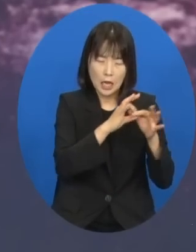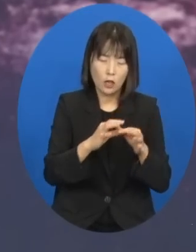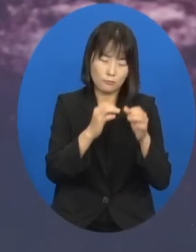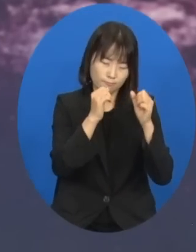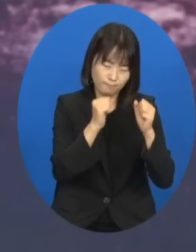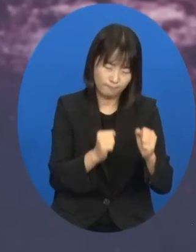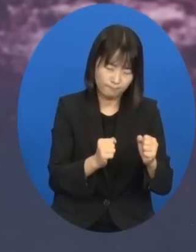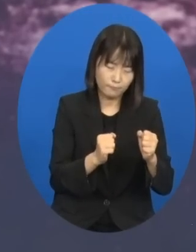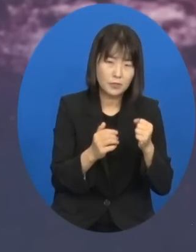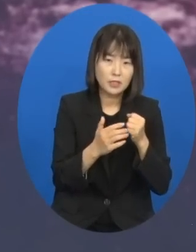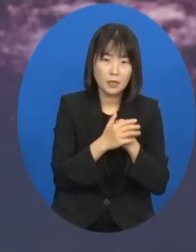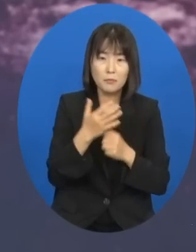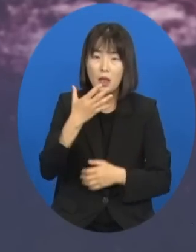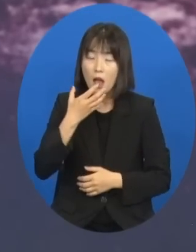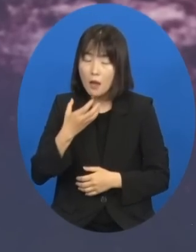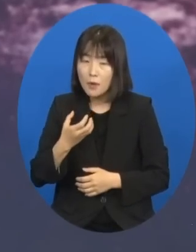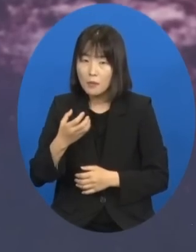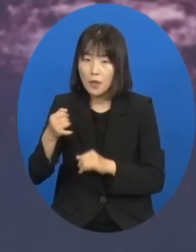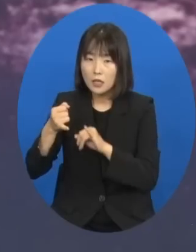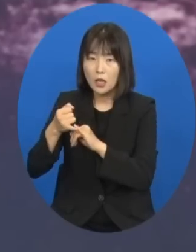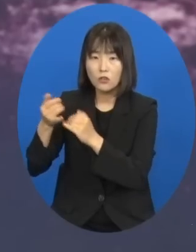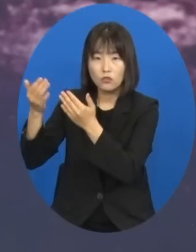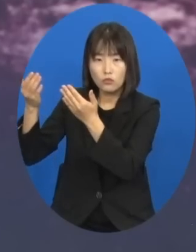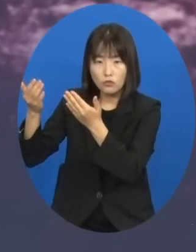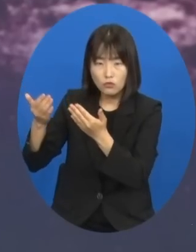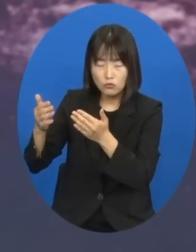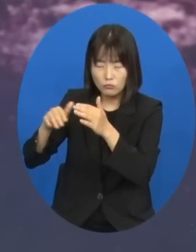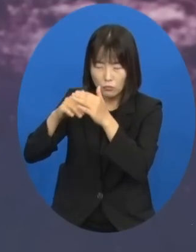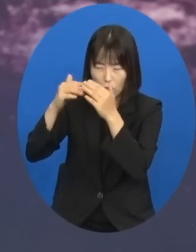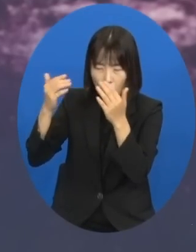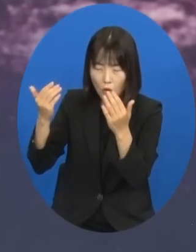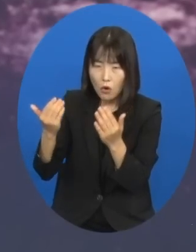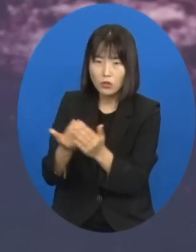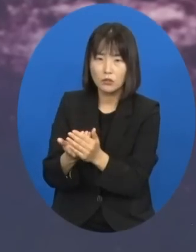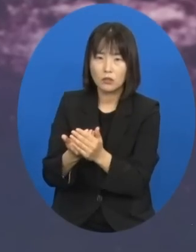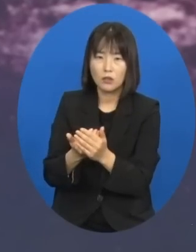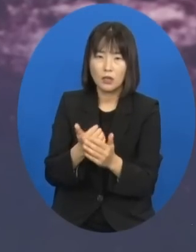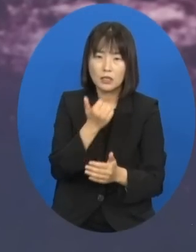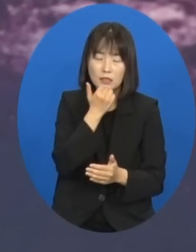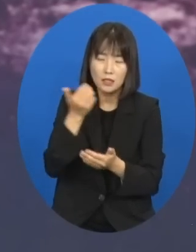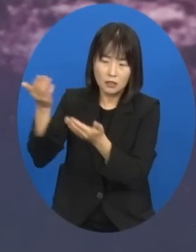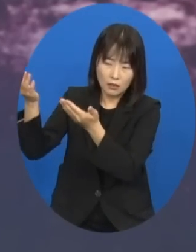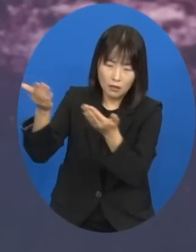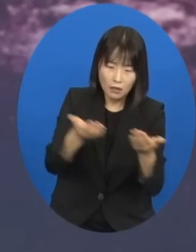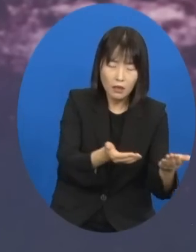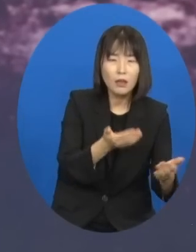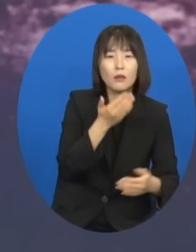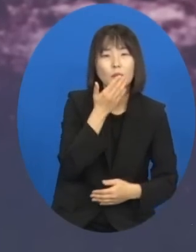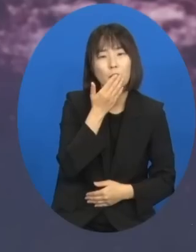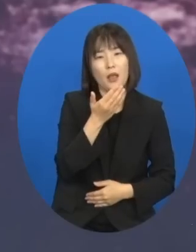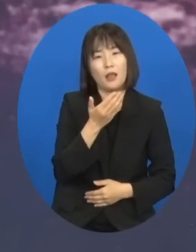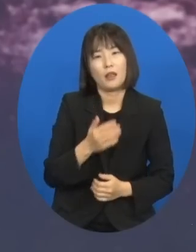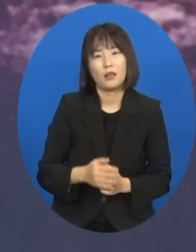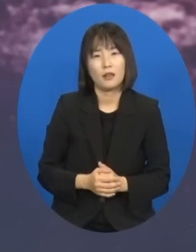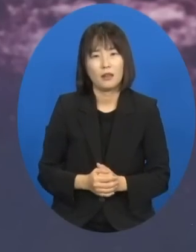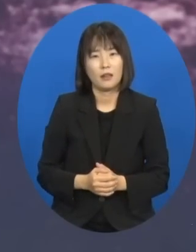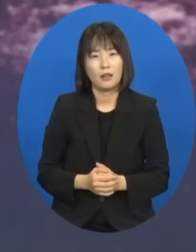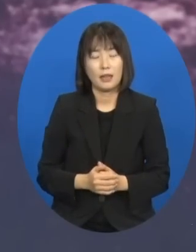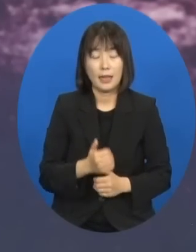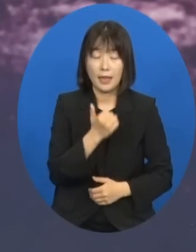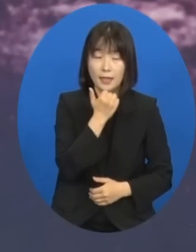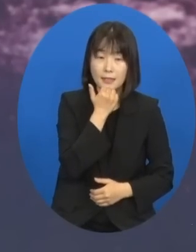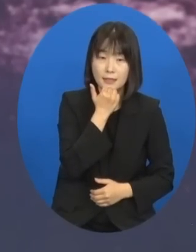때문에 아브라함에게 약속됐던 그 모든 것이 이삭에게 그대로 주어지는 거예요. 그 이삭은